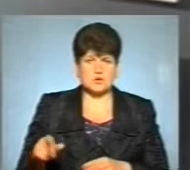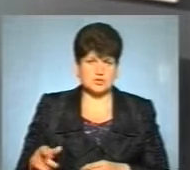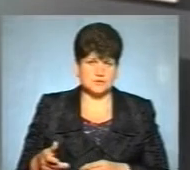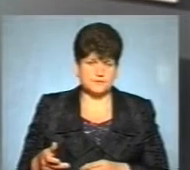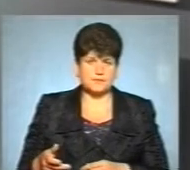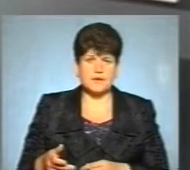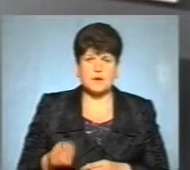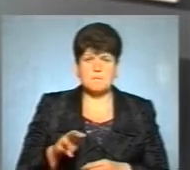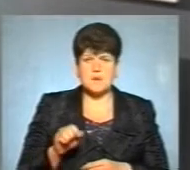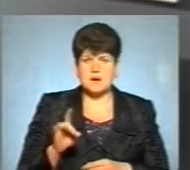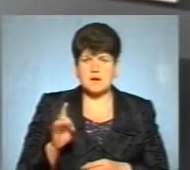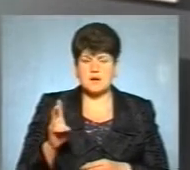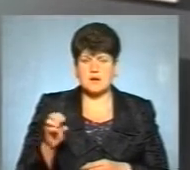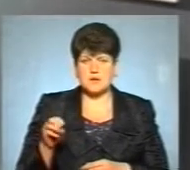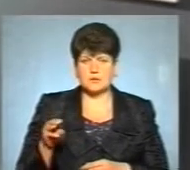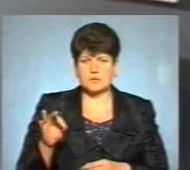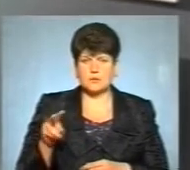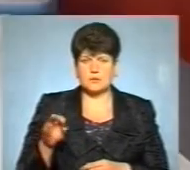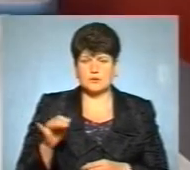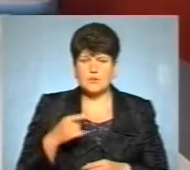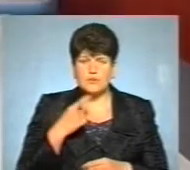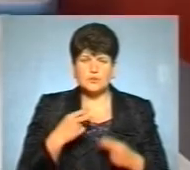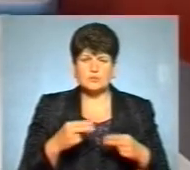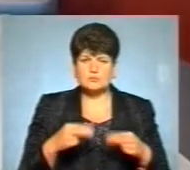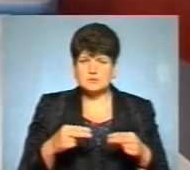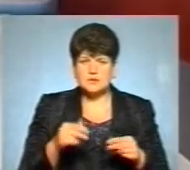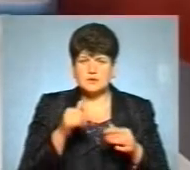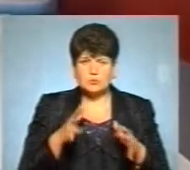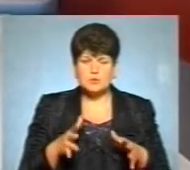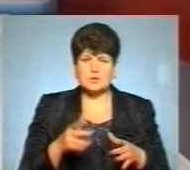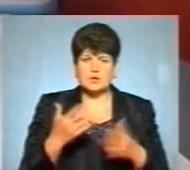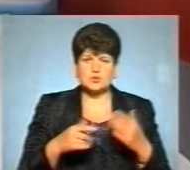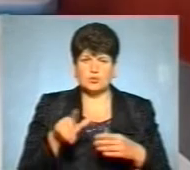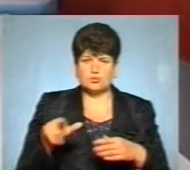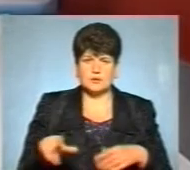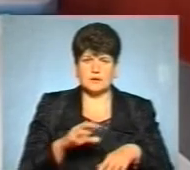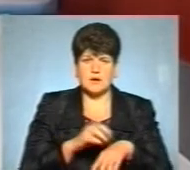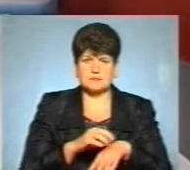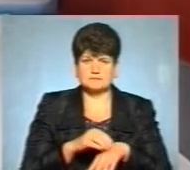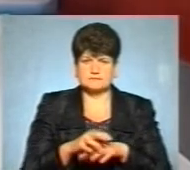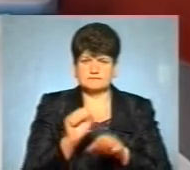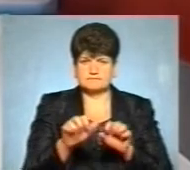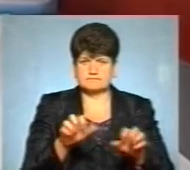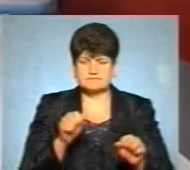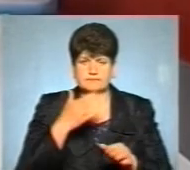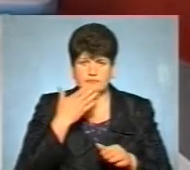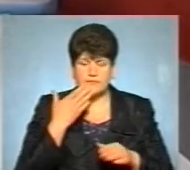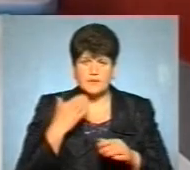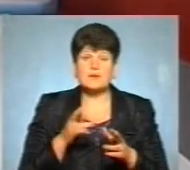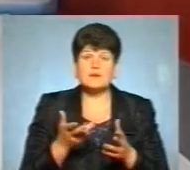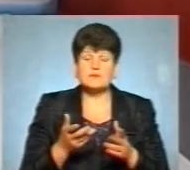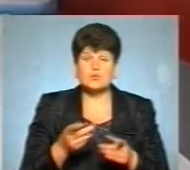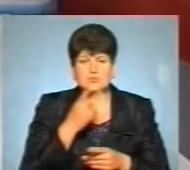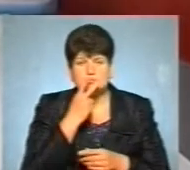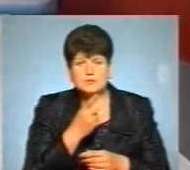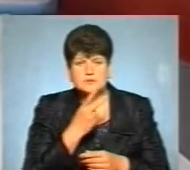з маркетологами, вони кажуть, що товар не продається, якщо його людина не пощупає, не попробує, не спробує. Який він, що, до чого,